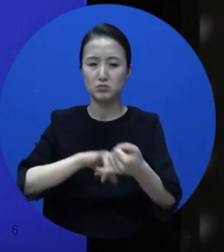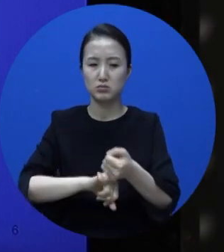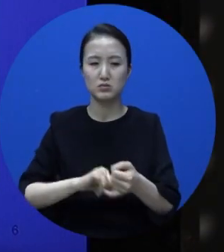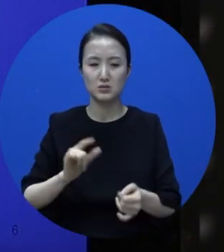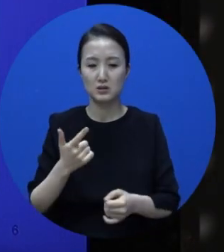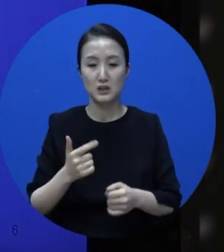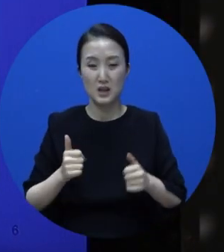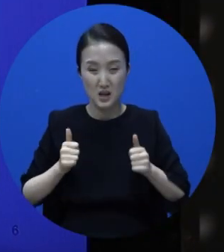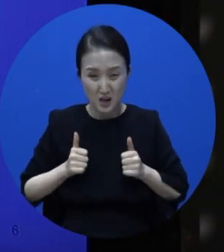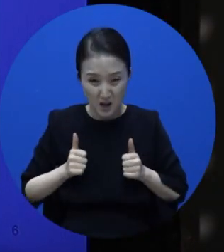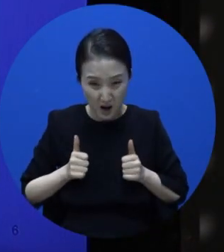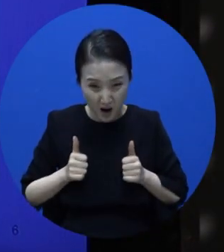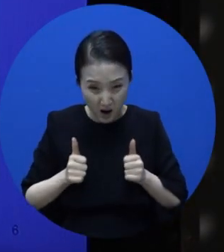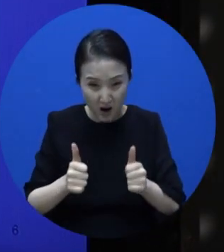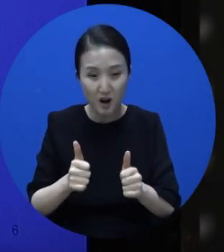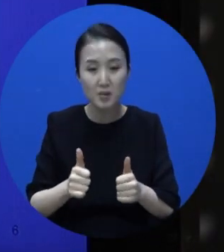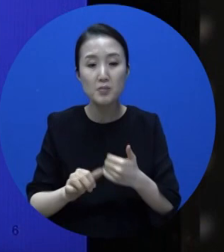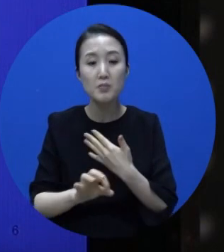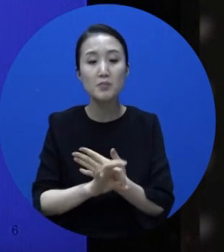거에요